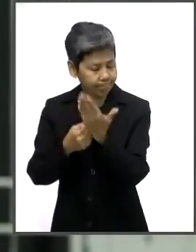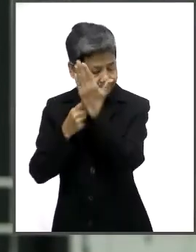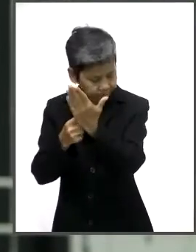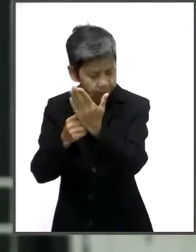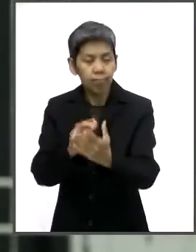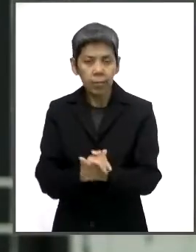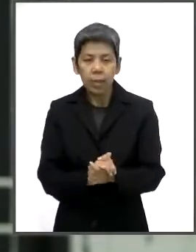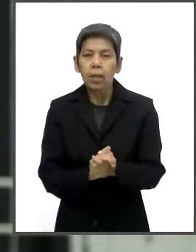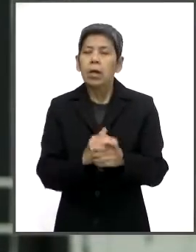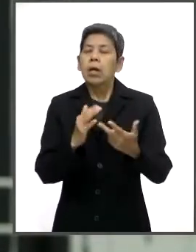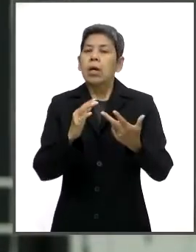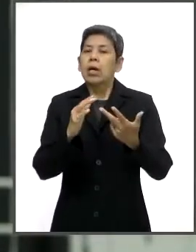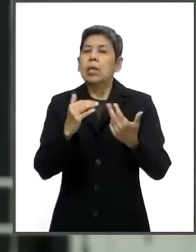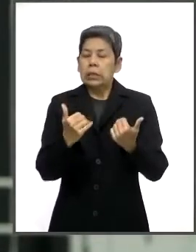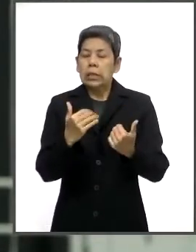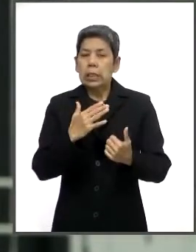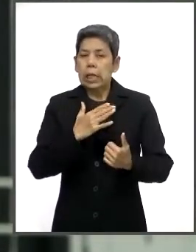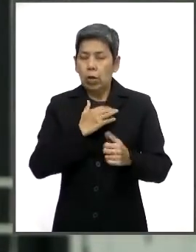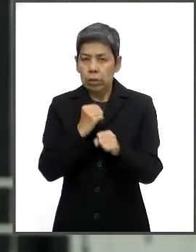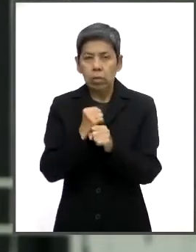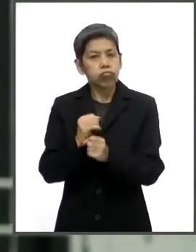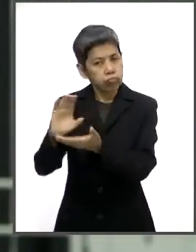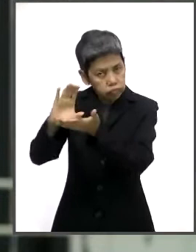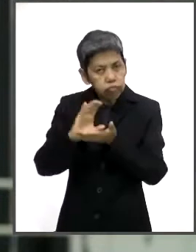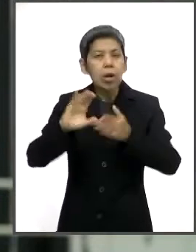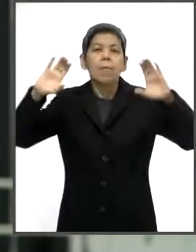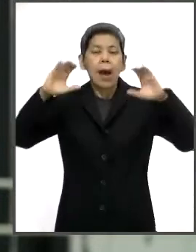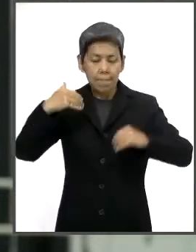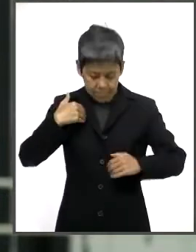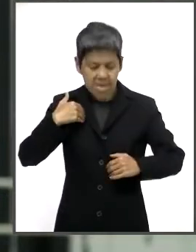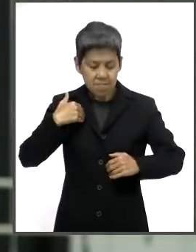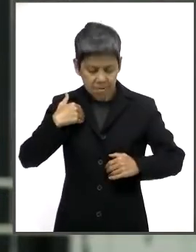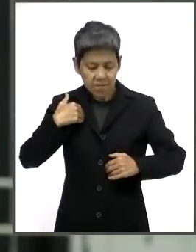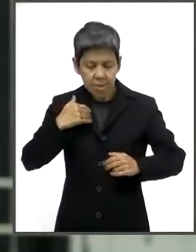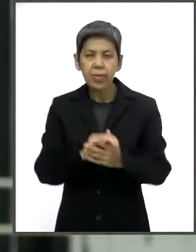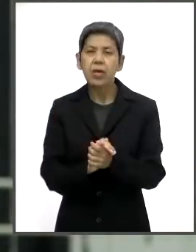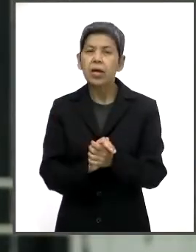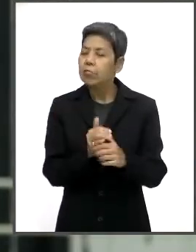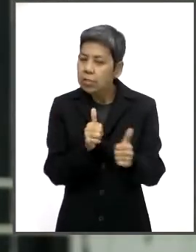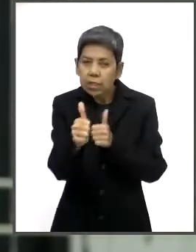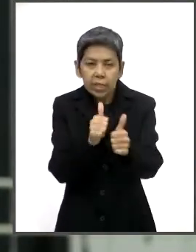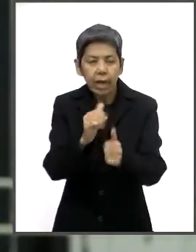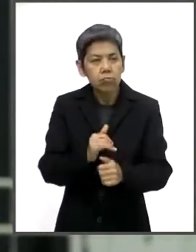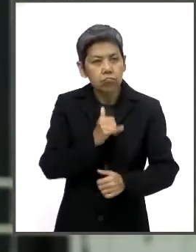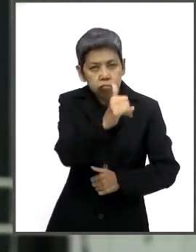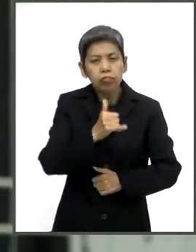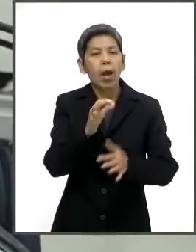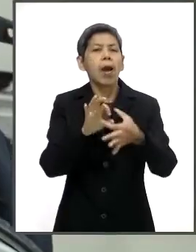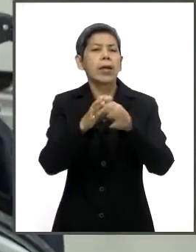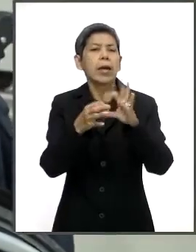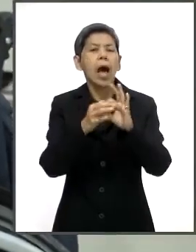รมราชูปถัมภ์นะคะก็ได้รับการสนับสนุนจากรัฐบาลนะคะก็ทุกแมตช์เราก็จะได้ไปแข่ง